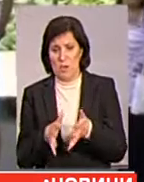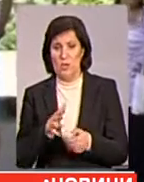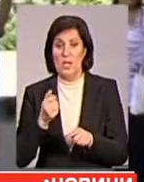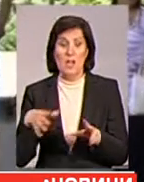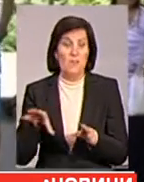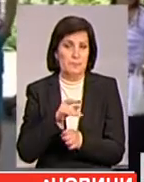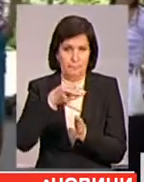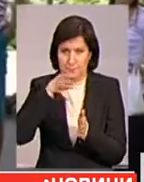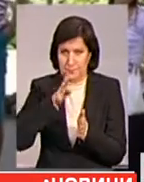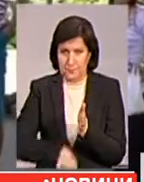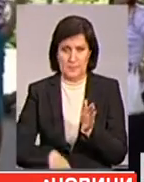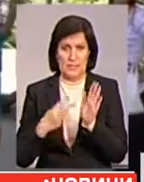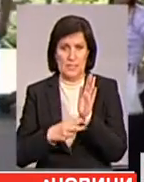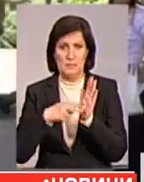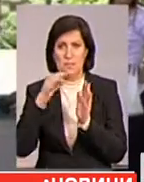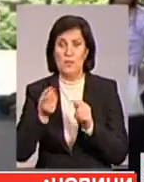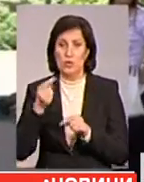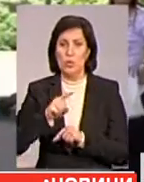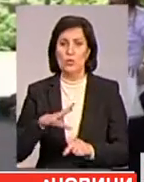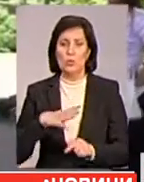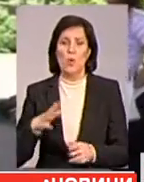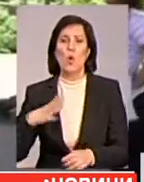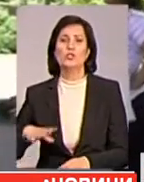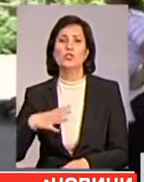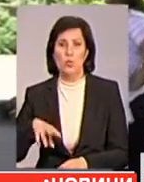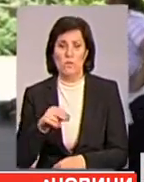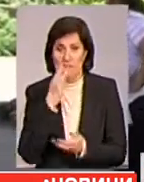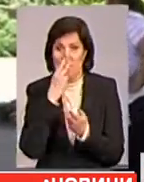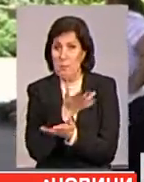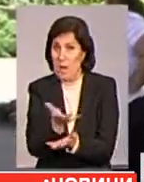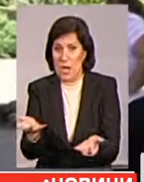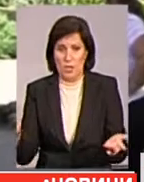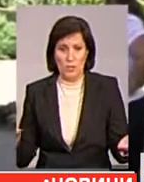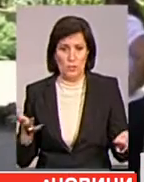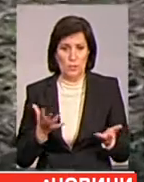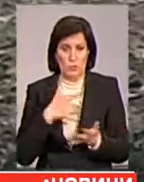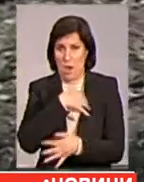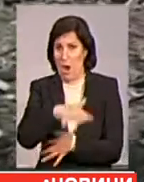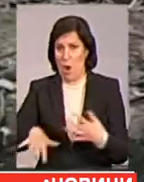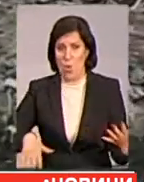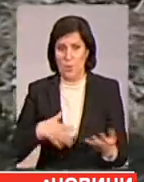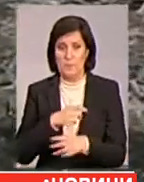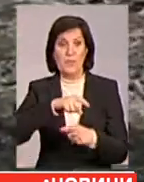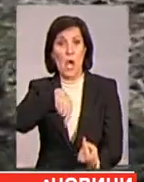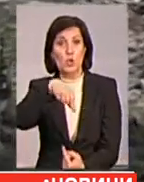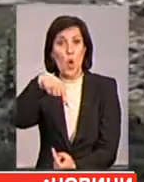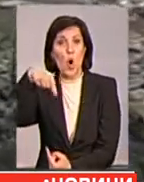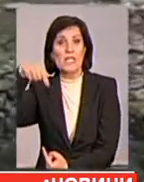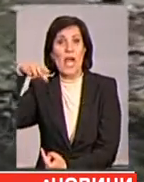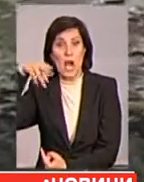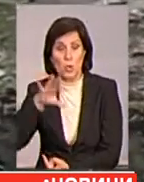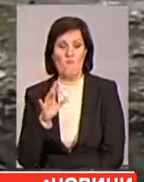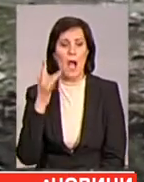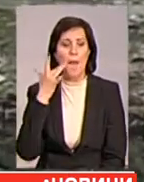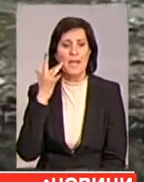Усе тут погіршилося відсотків на 70 від того, що ми очікували. Ви бачите, тут панує хаос. Торнадо в американському